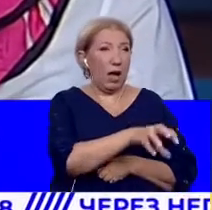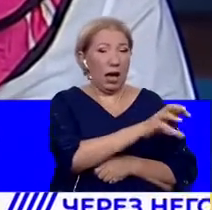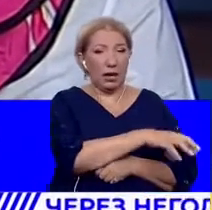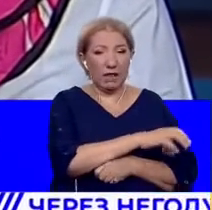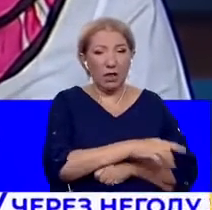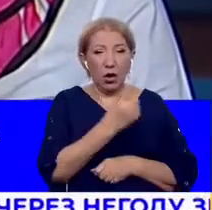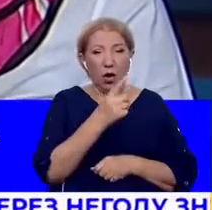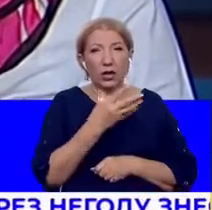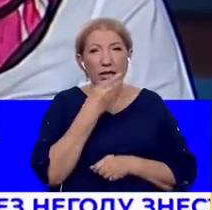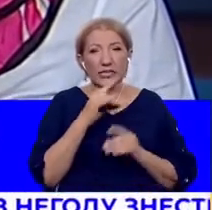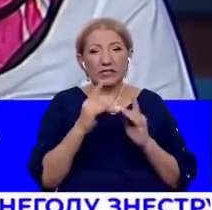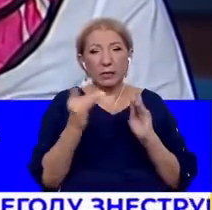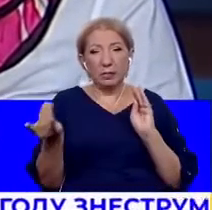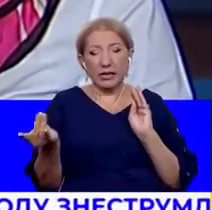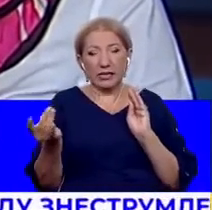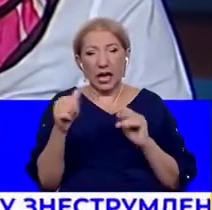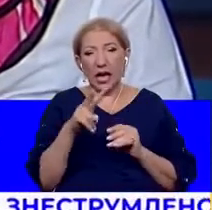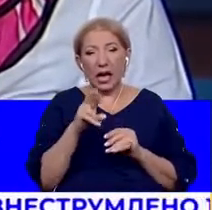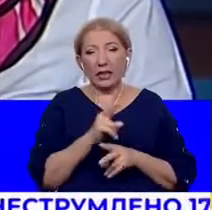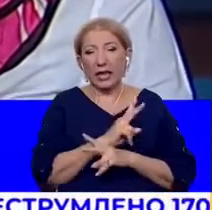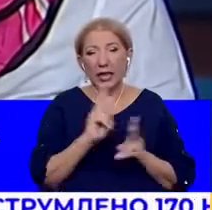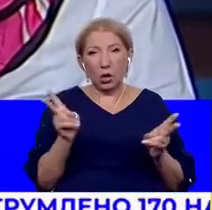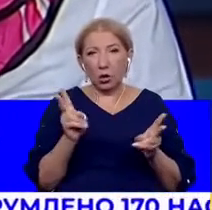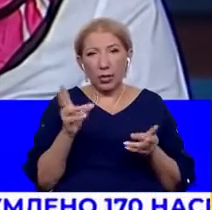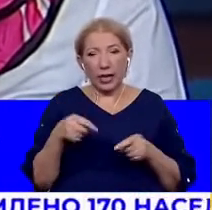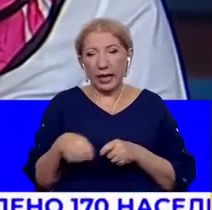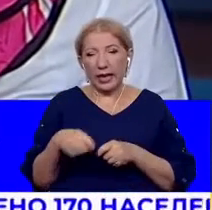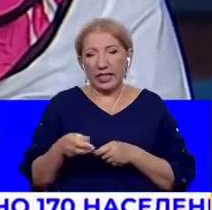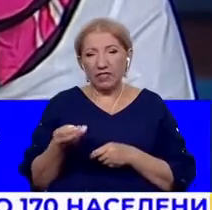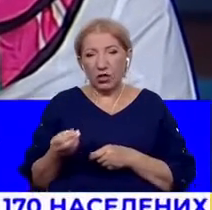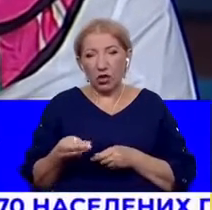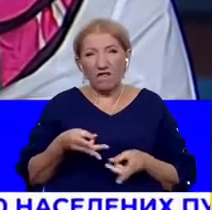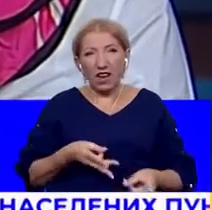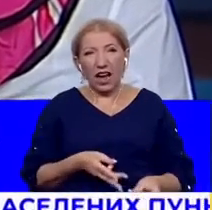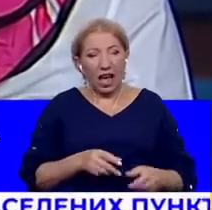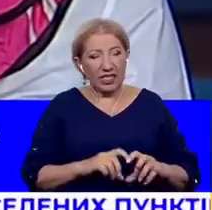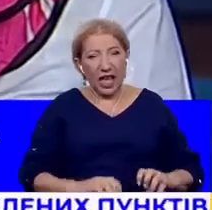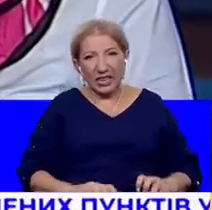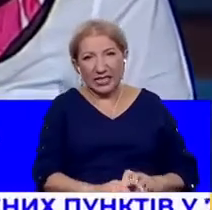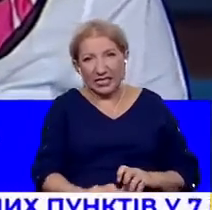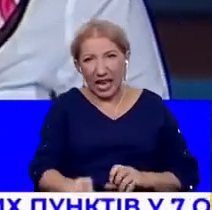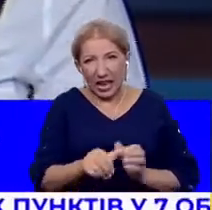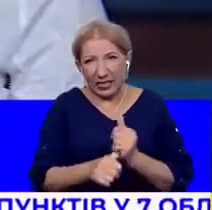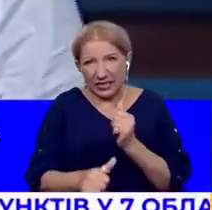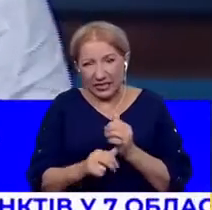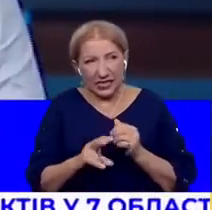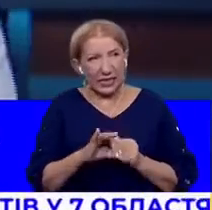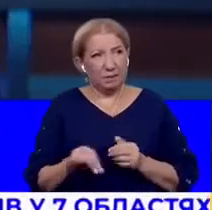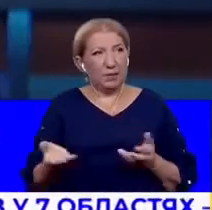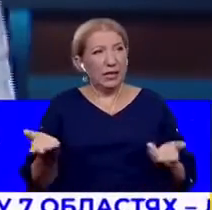один красивий міст. Але ніхто не інвестує в каналізаційні мережі, в